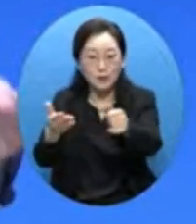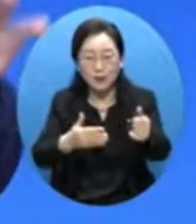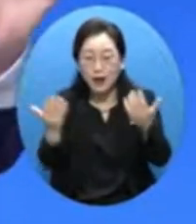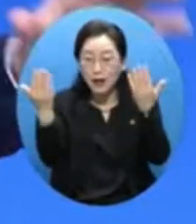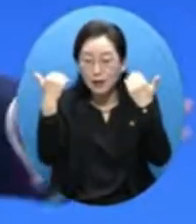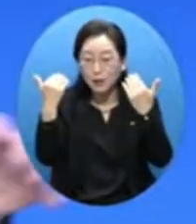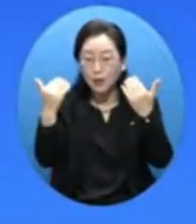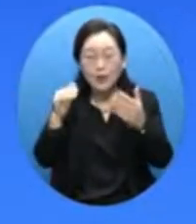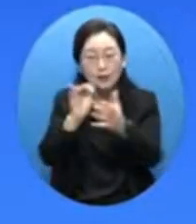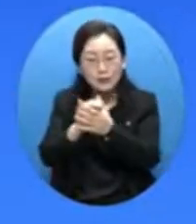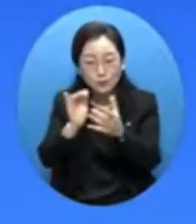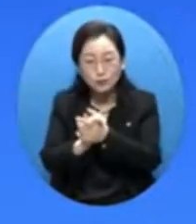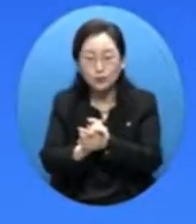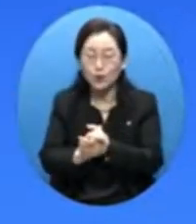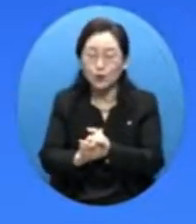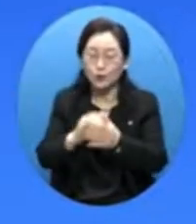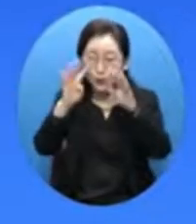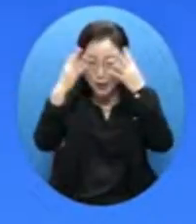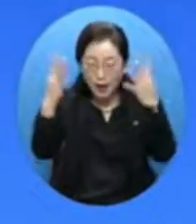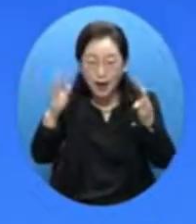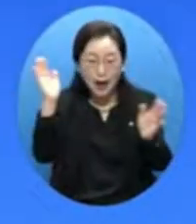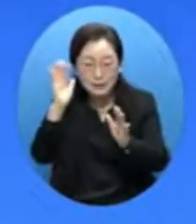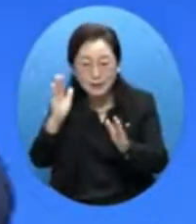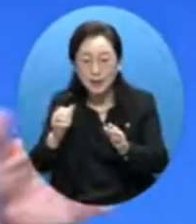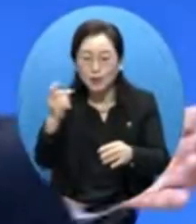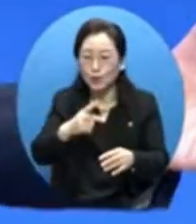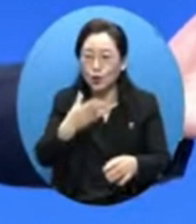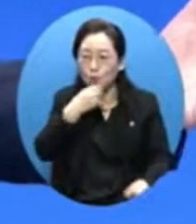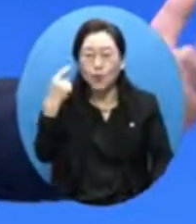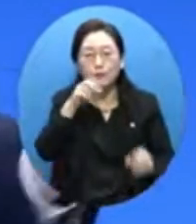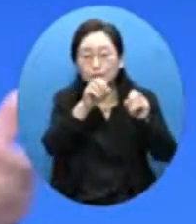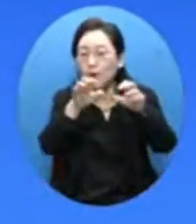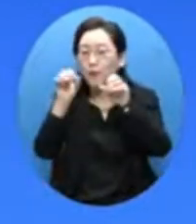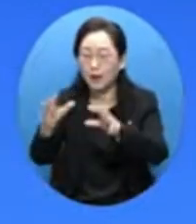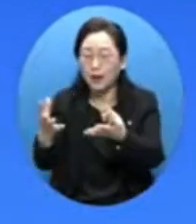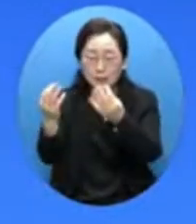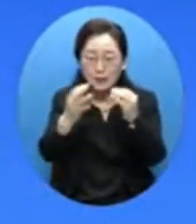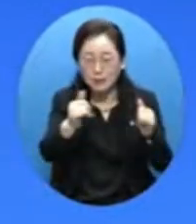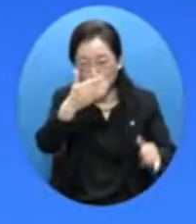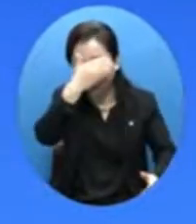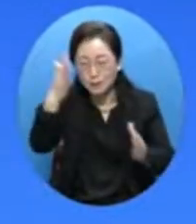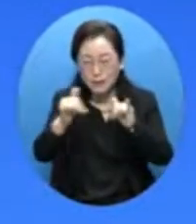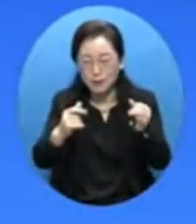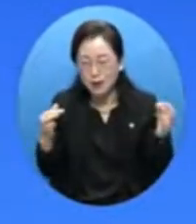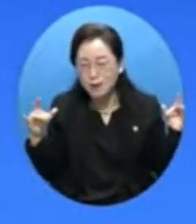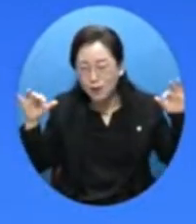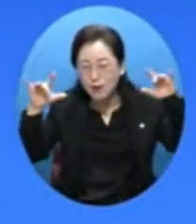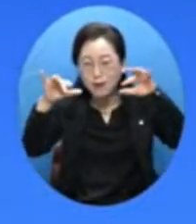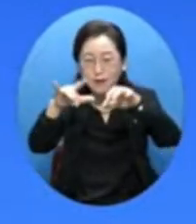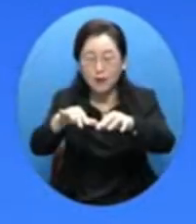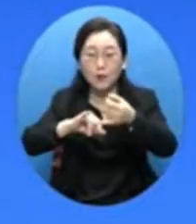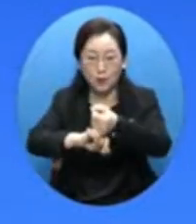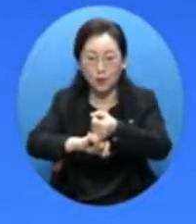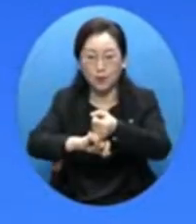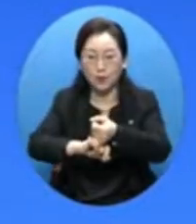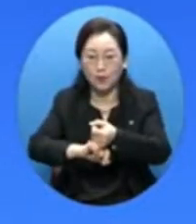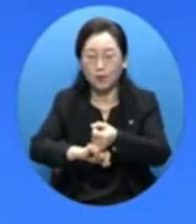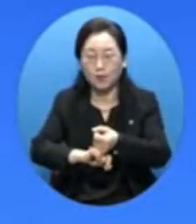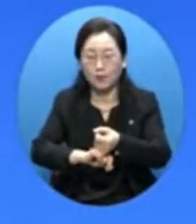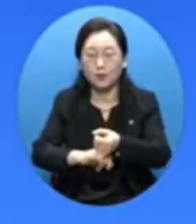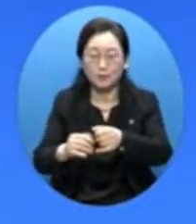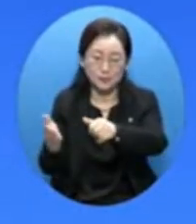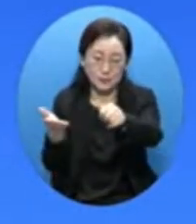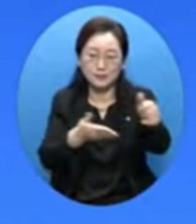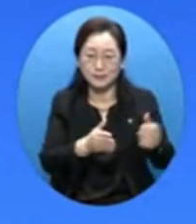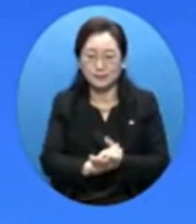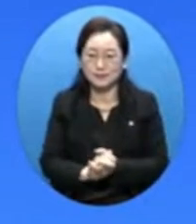학교에서는 친구들에게 캠프에서 학생들에게 복음을 전해서 많은 사람 젊은이들이 군대처럼 몰려오는 놀라운 역사 나타나야 되는